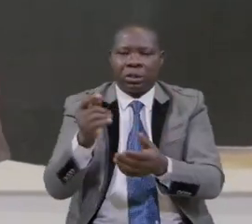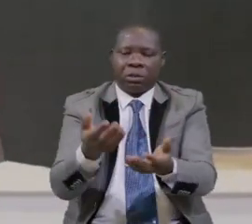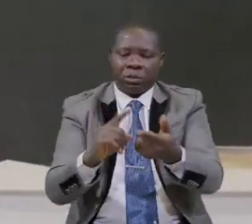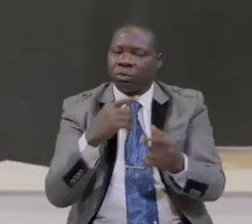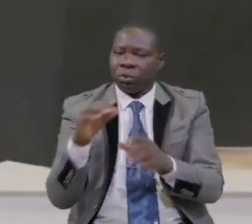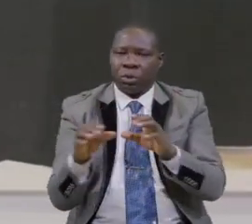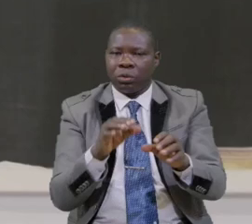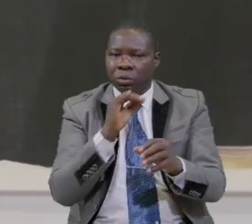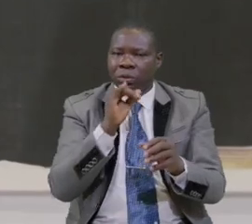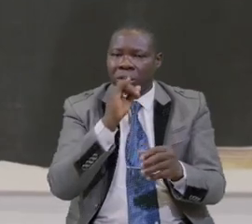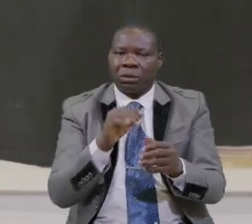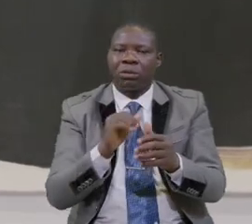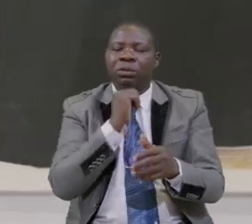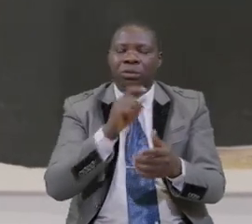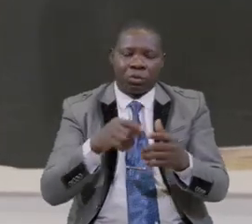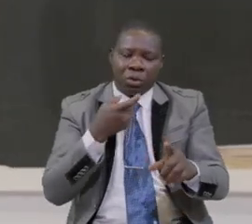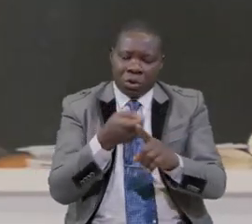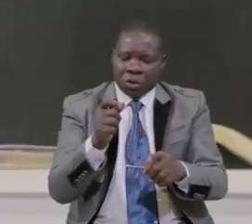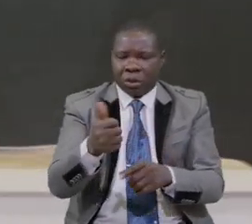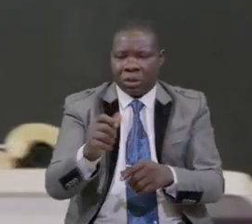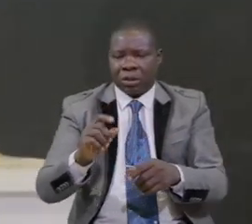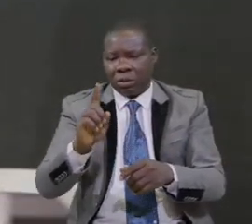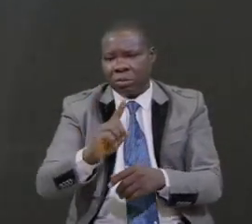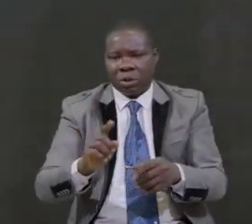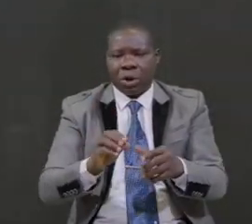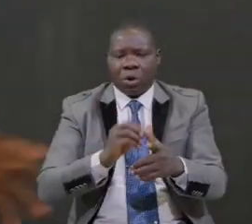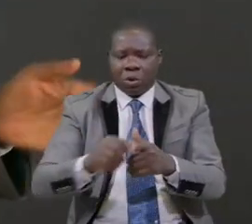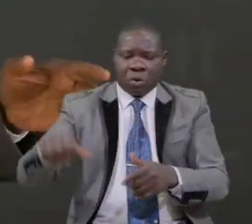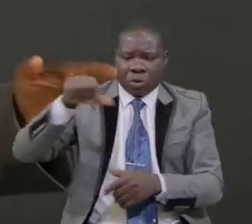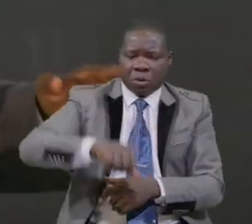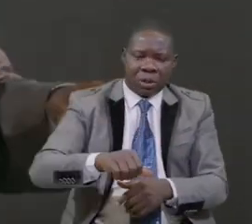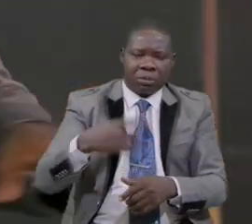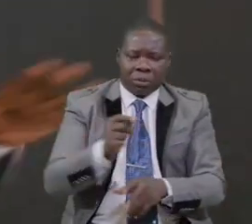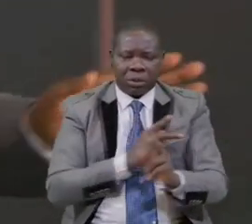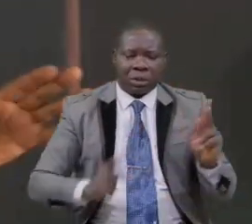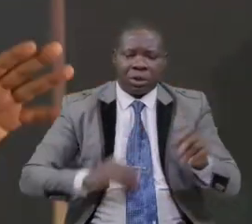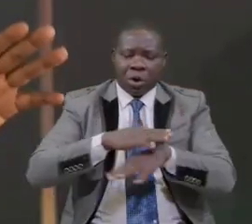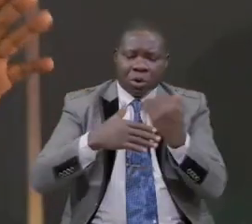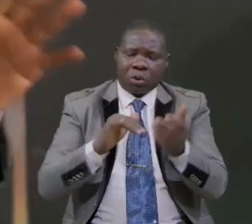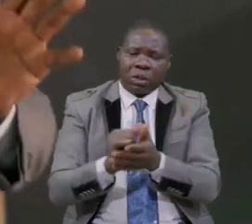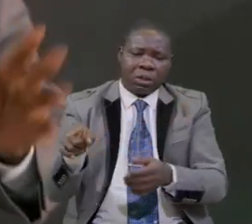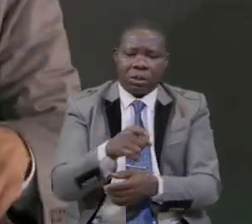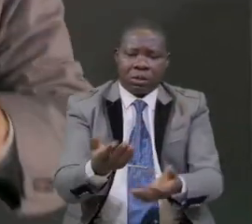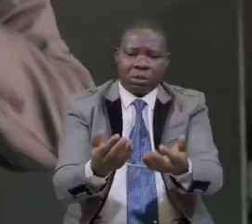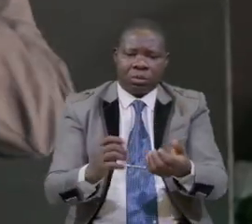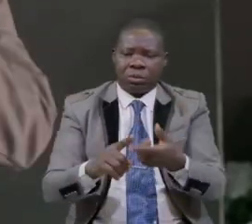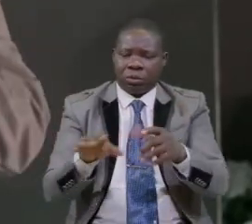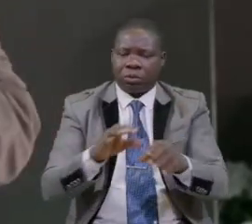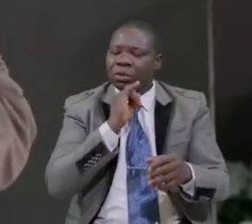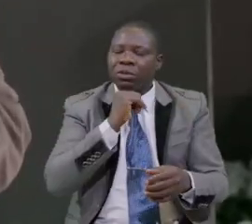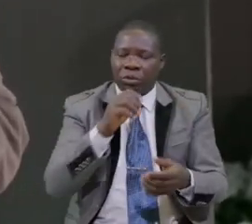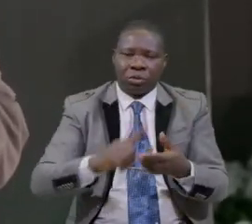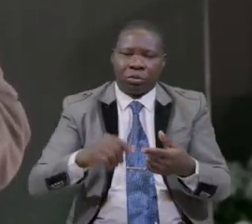ce qu'il voulait faire, ce n'était pas pour nuire ou condamner Achab. Ce qu'il voulait faire n'était pas